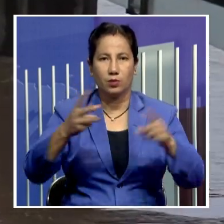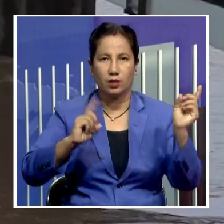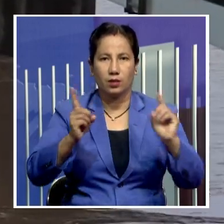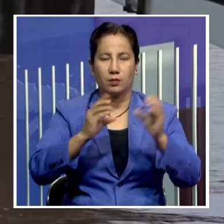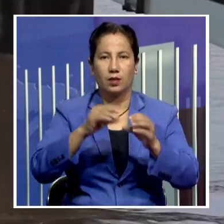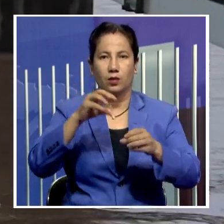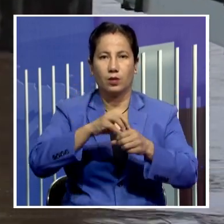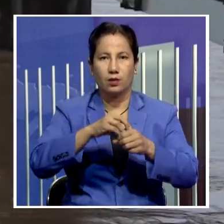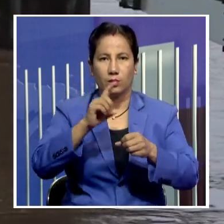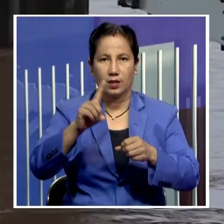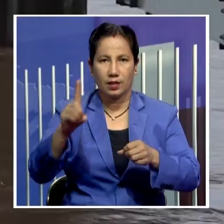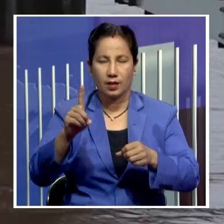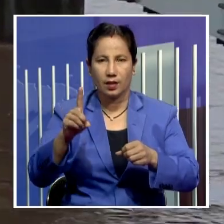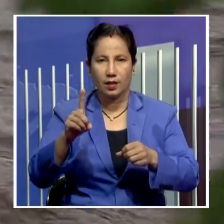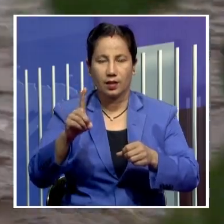नम्बर 11